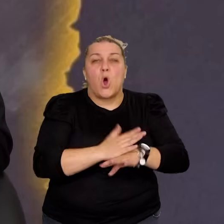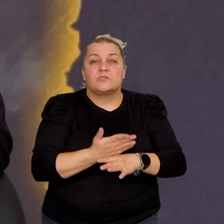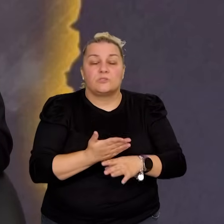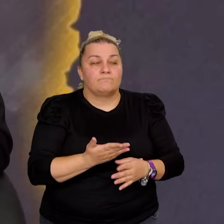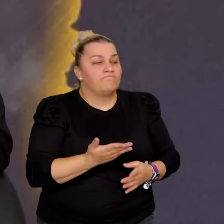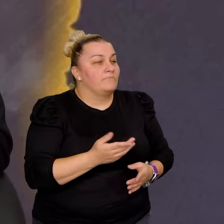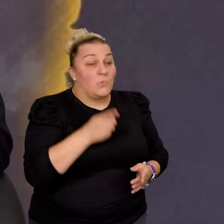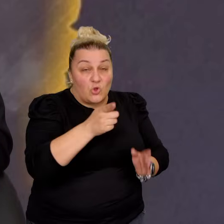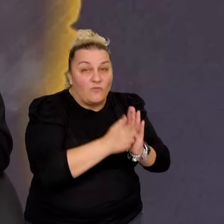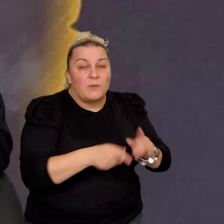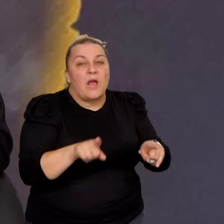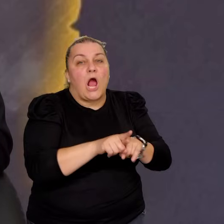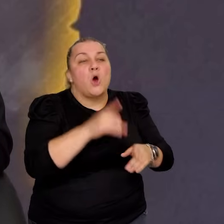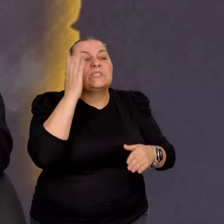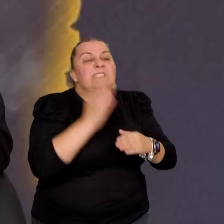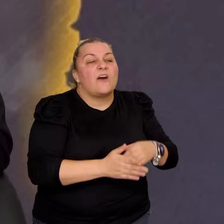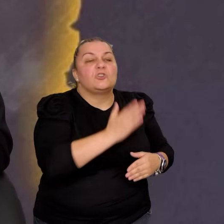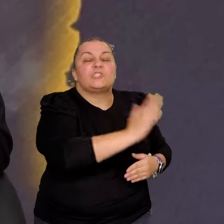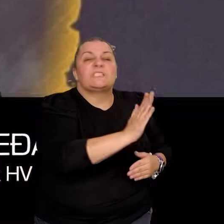da jednostavno